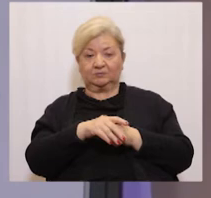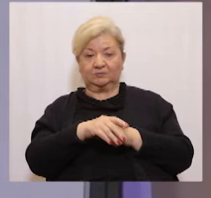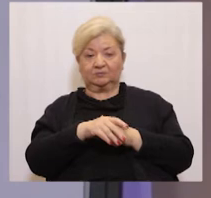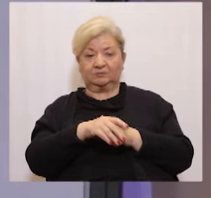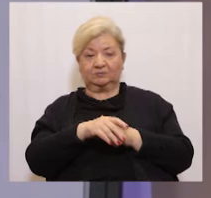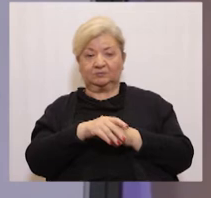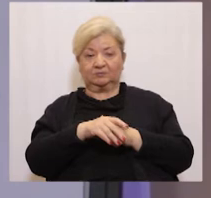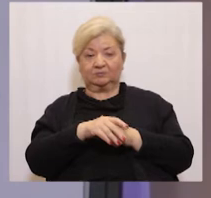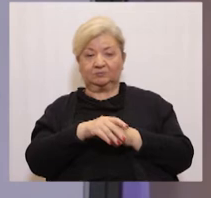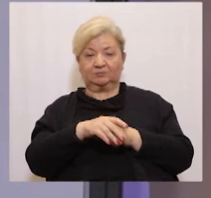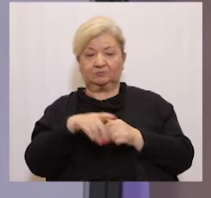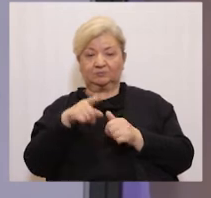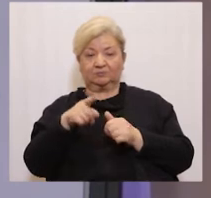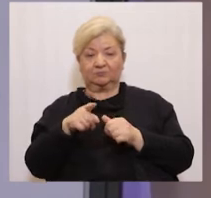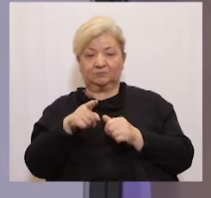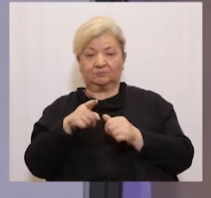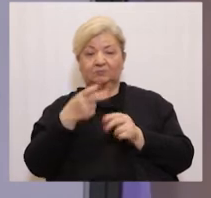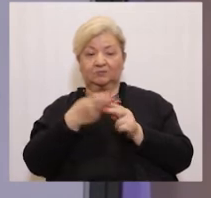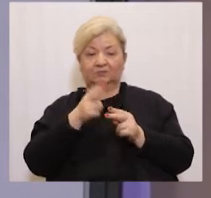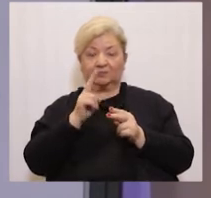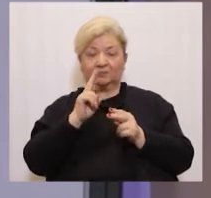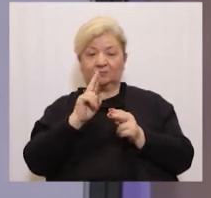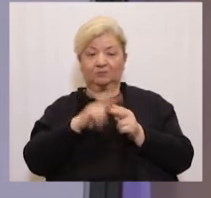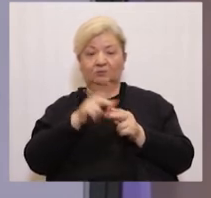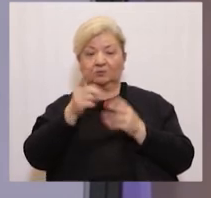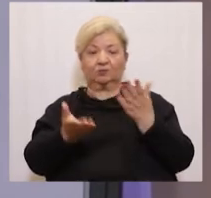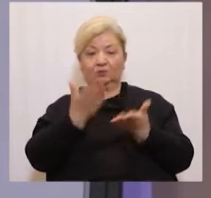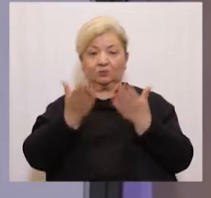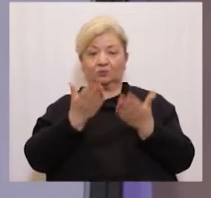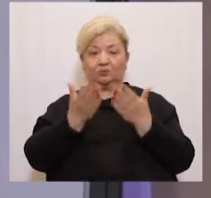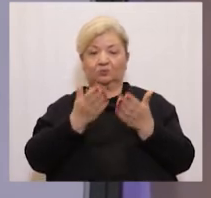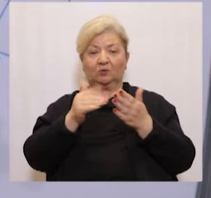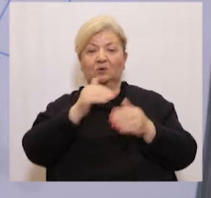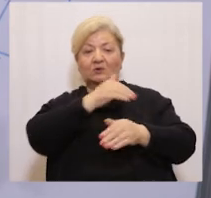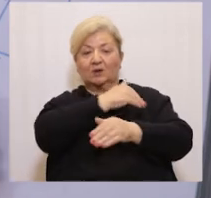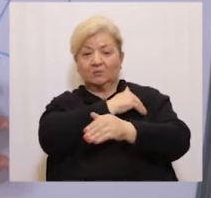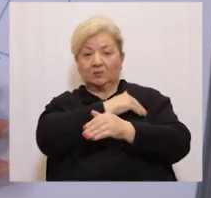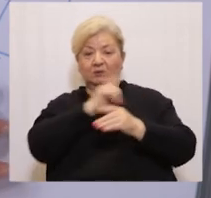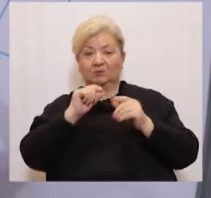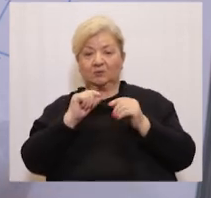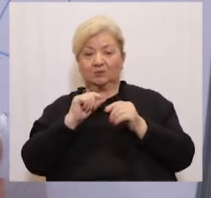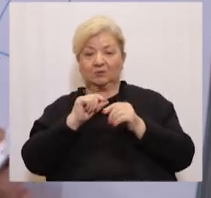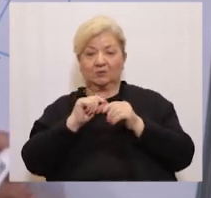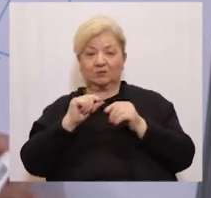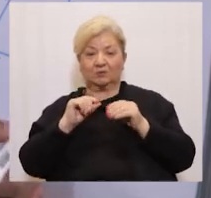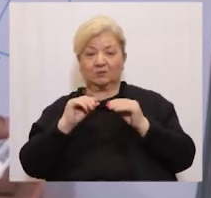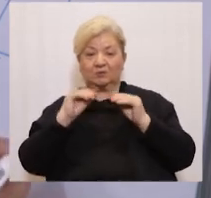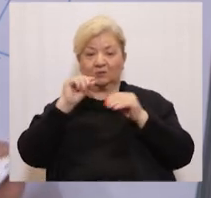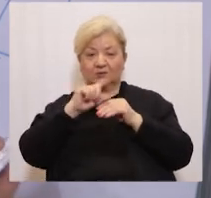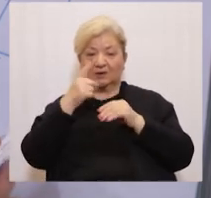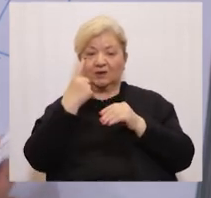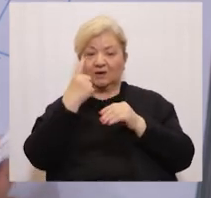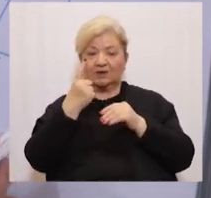ტემპერატურის პროპორციული და ესე იგი თუ ტემპერატურა გავზარდე, თქვათ